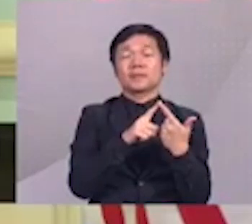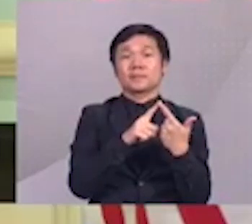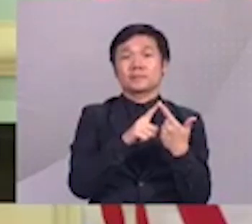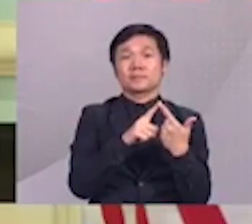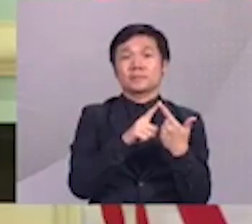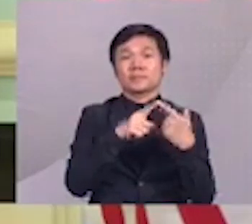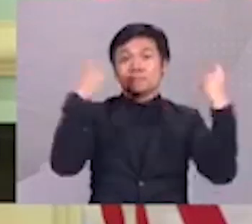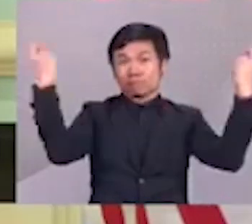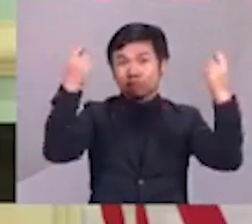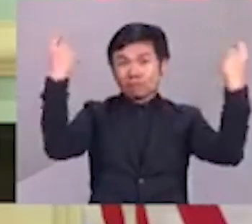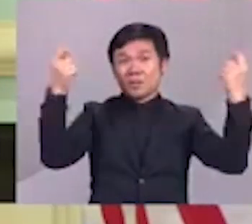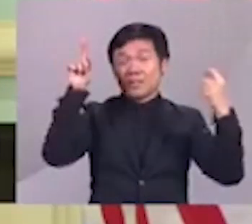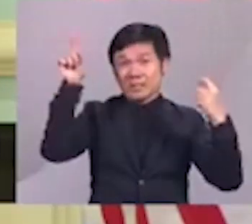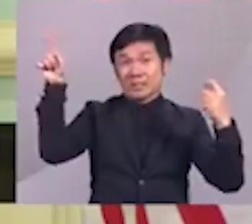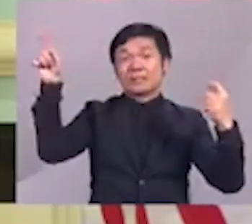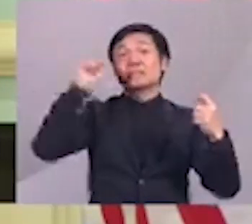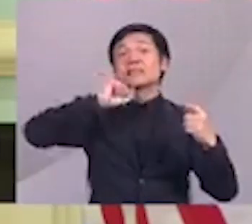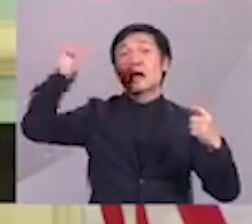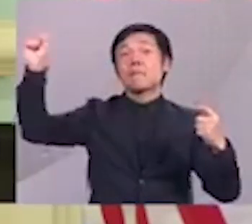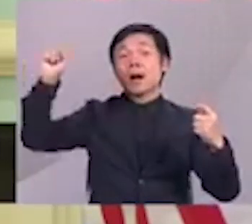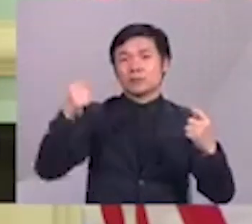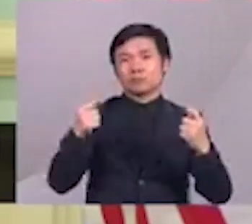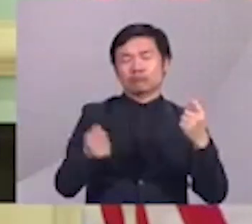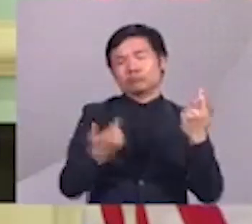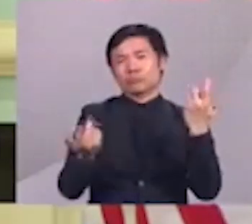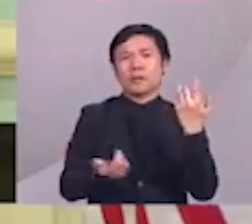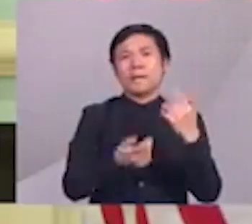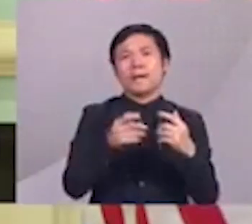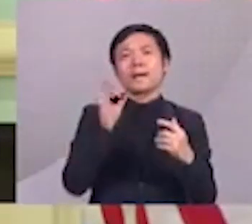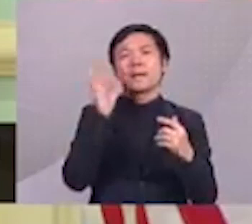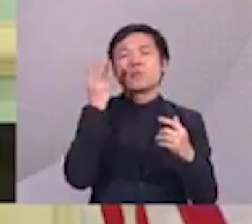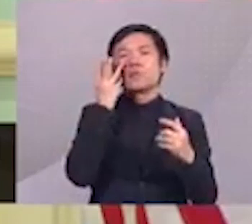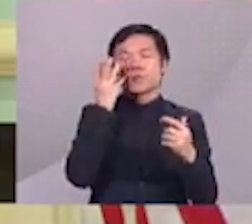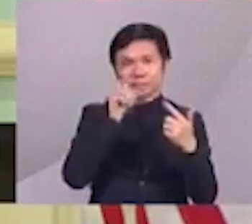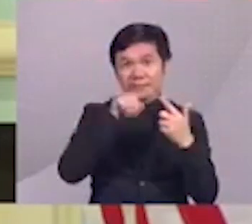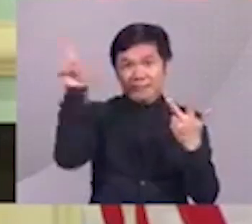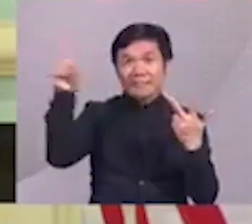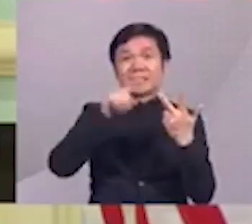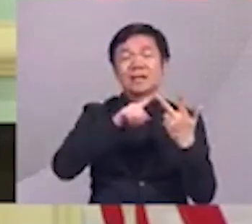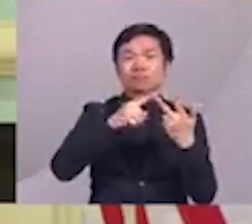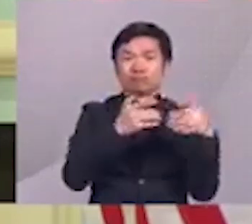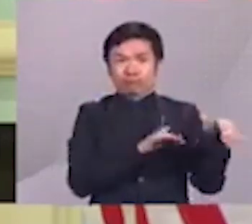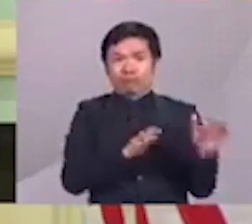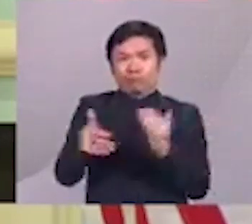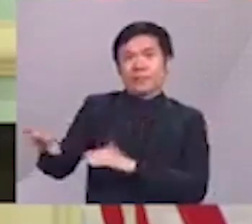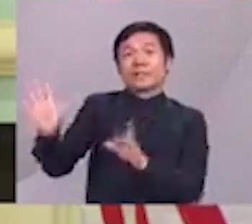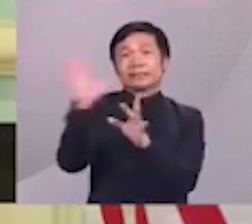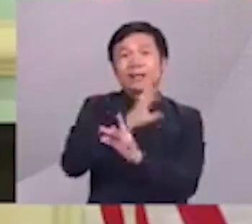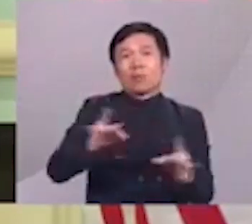pesta keamatan di Sabah dan juga hari gawai di Sarawak.